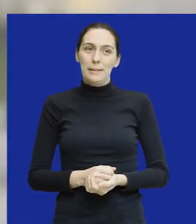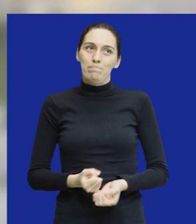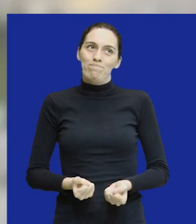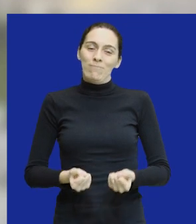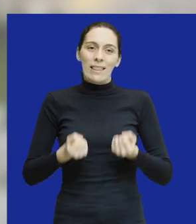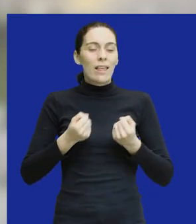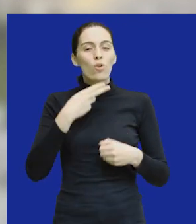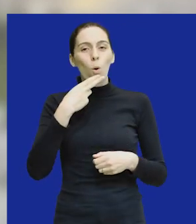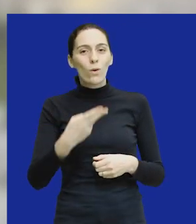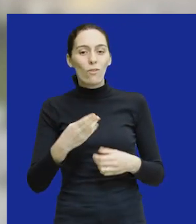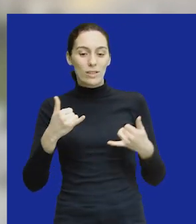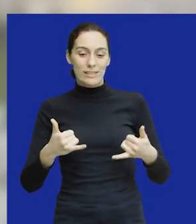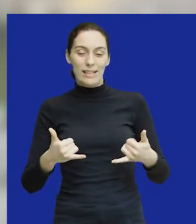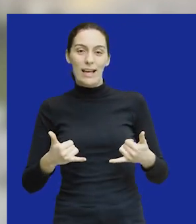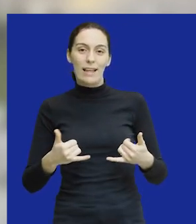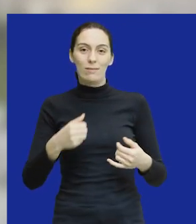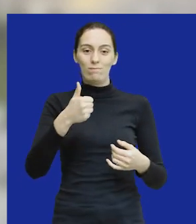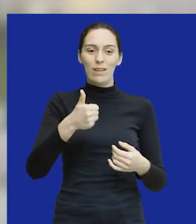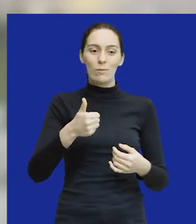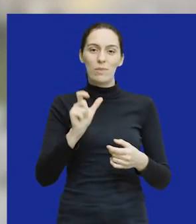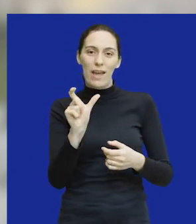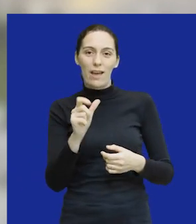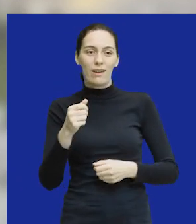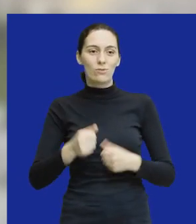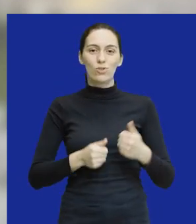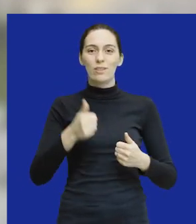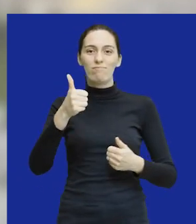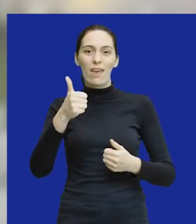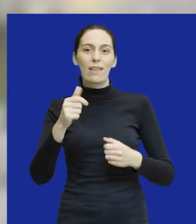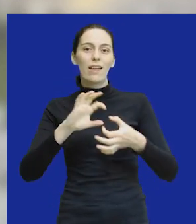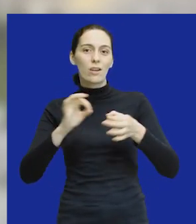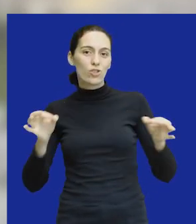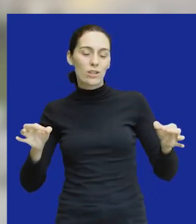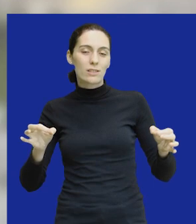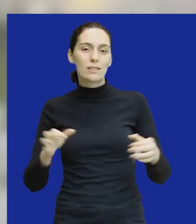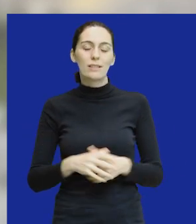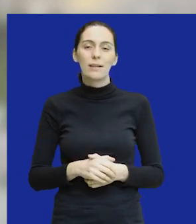Pa teško je to odgovoriti sada ovako jednom riječju ili jednom rečenicom, ali